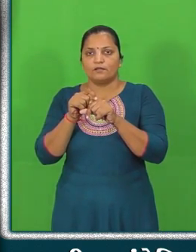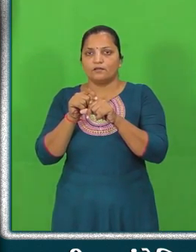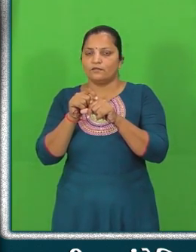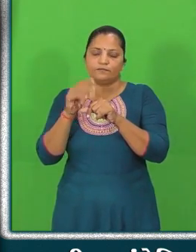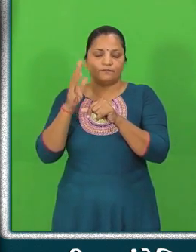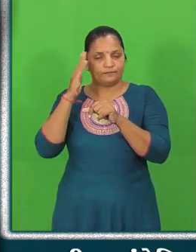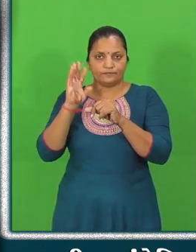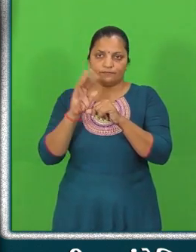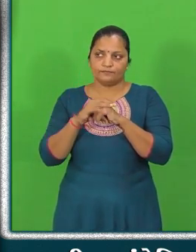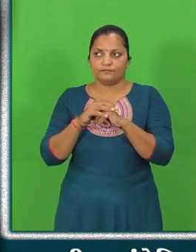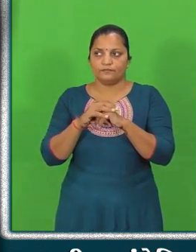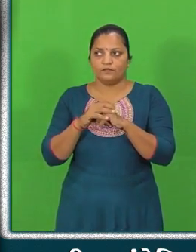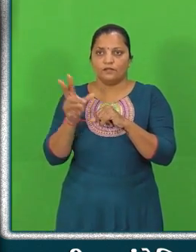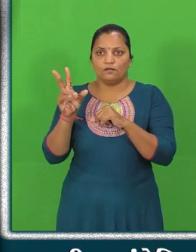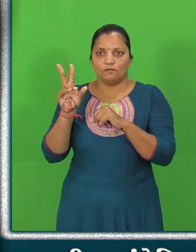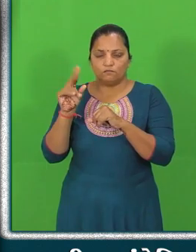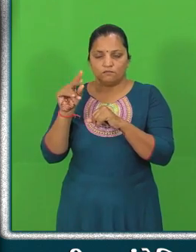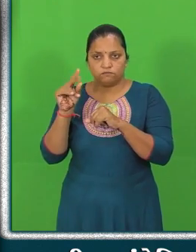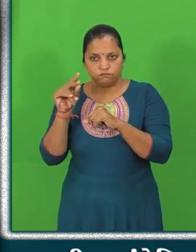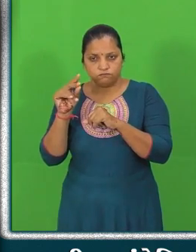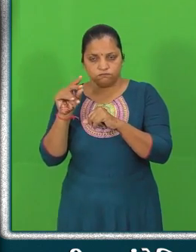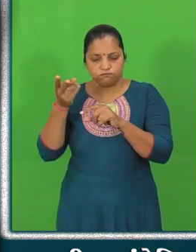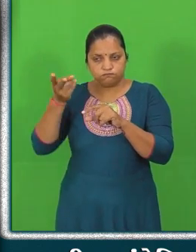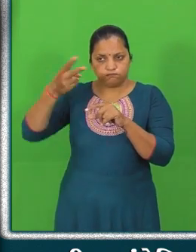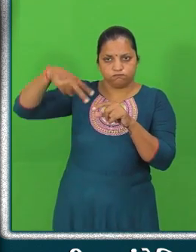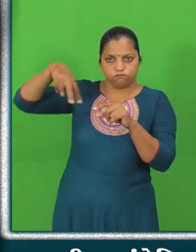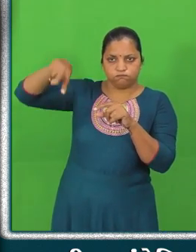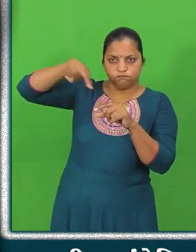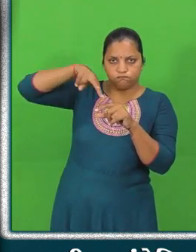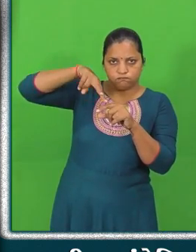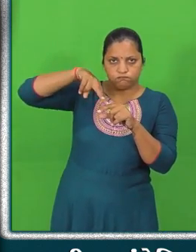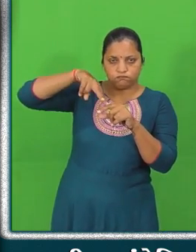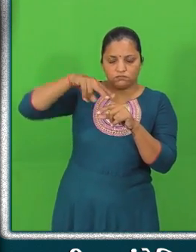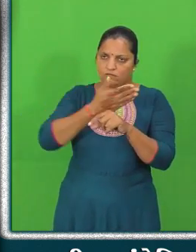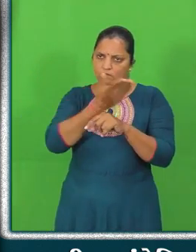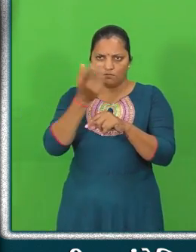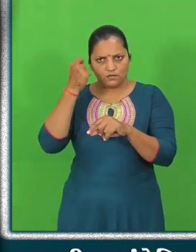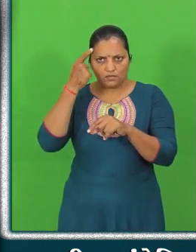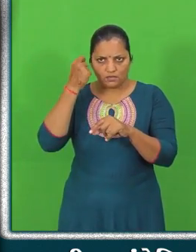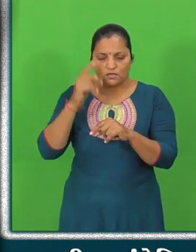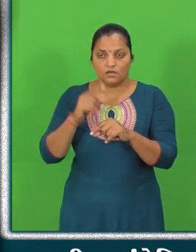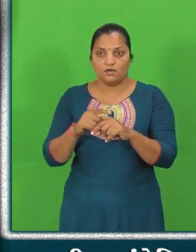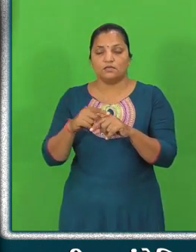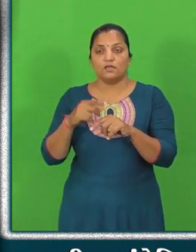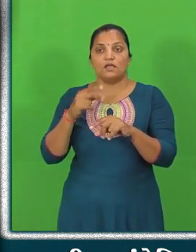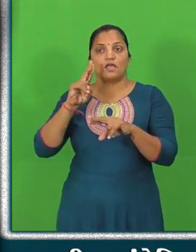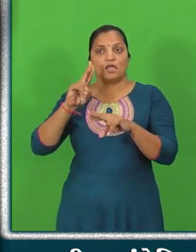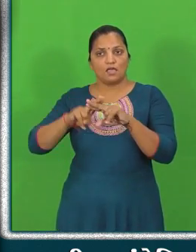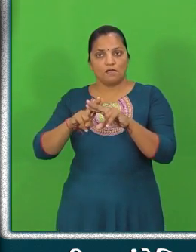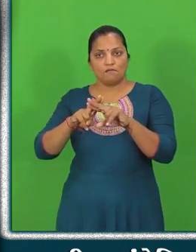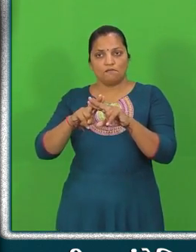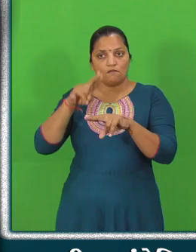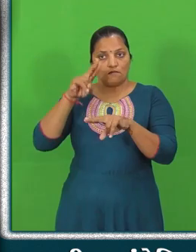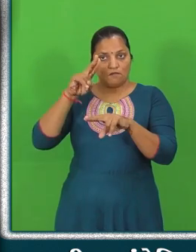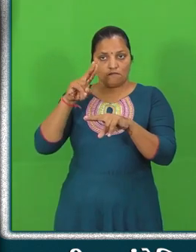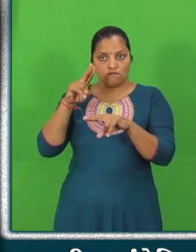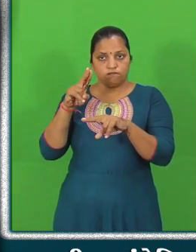નિયમ યાદ હશે, તેમાંથી પસાર થાય પરાવર્તન પામીને, બિલકુલ તમને ખ્યાલ છે જ, એફ માંથી પસાર થાય.